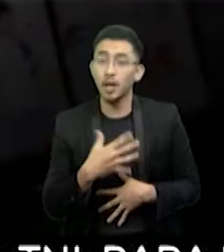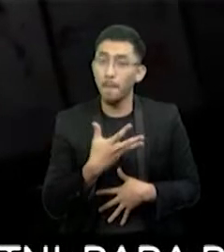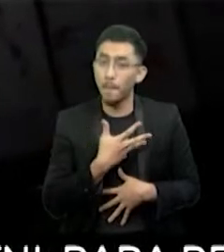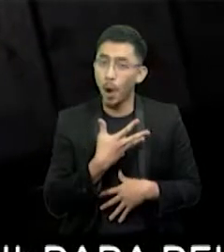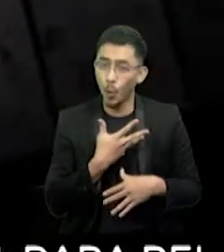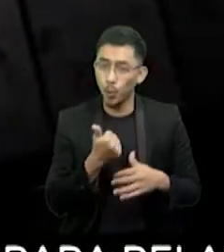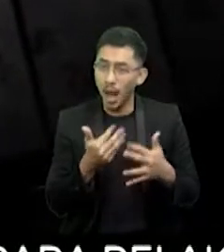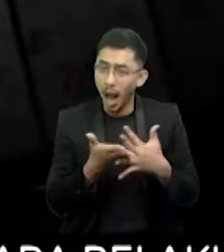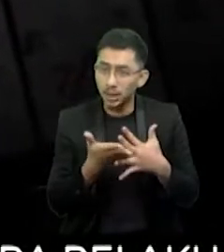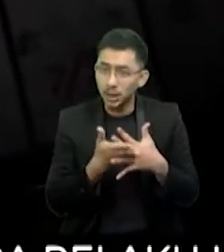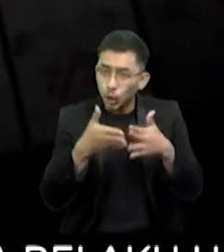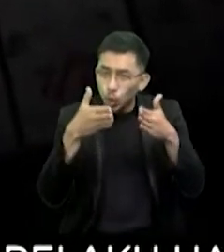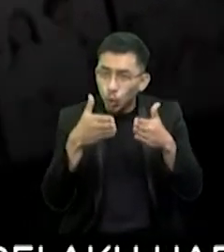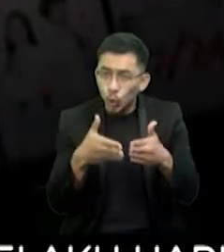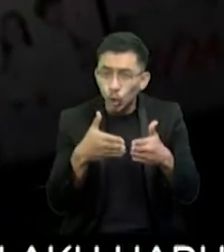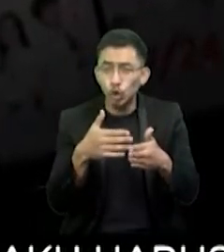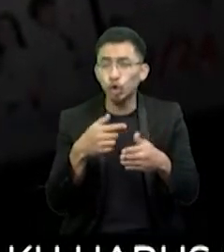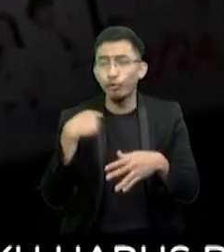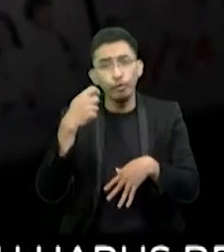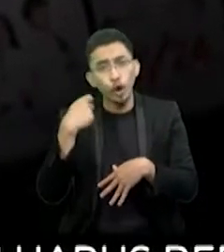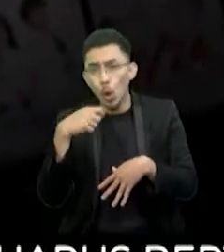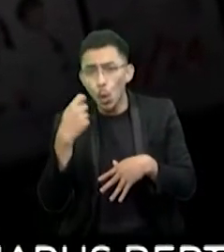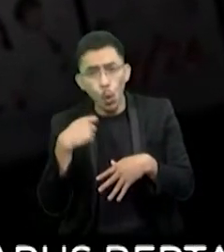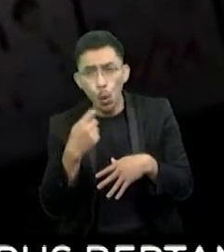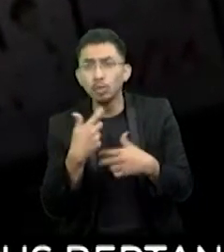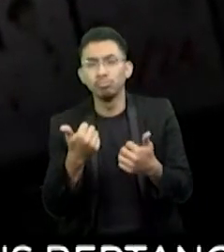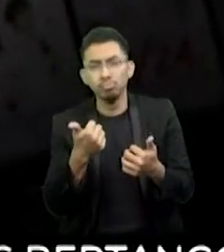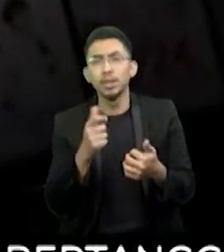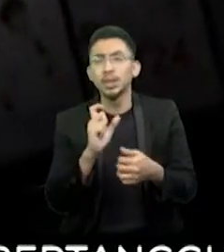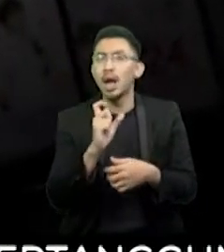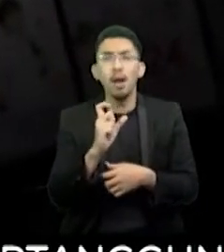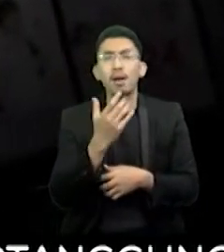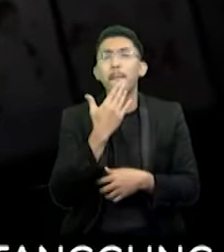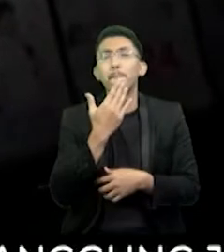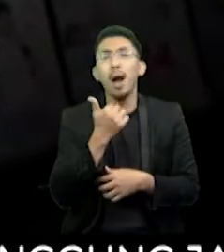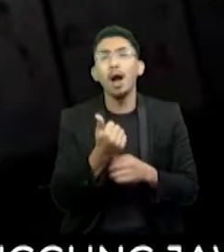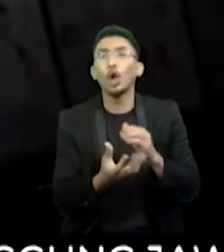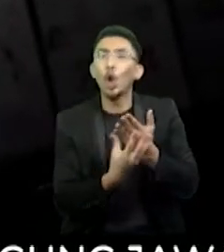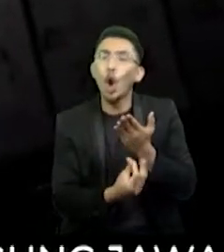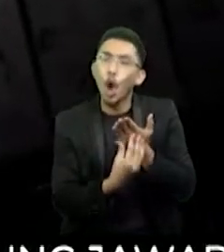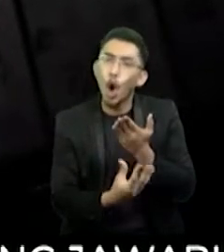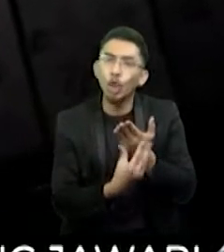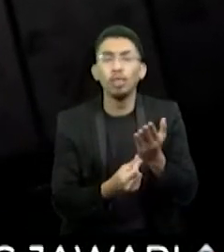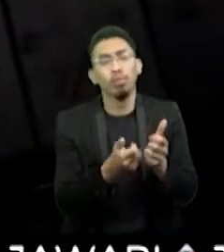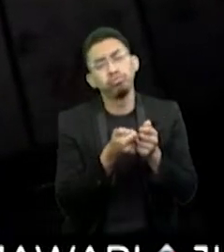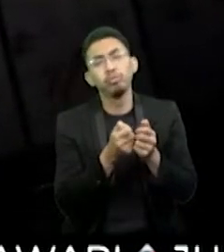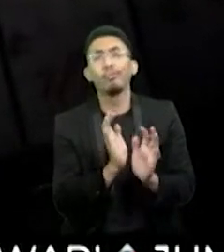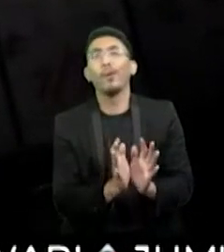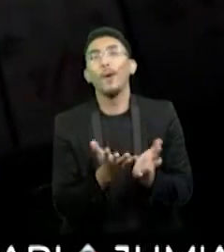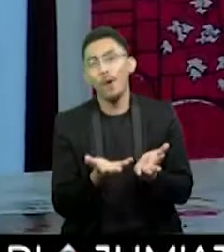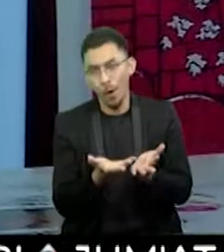konten-konten video serta channel unggulan Vision Plus, pelanggan Smartfren cukup download aplikasi Vision Plus dan memasukkan nomor Smartfren